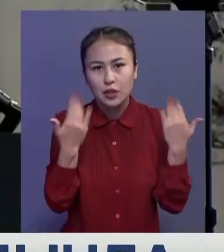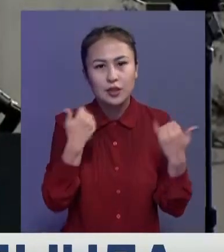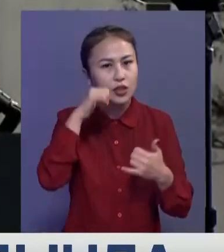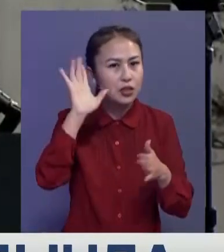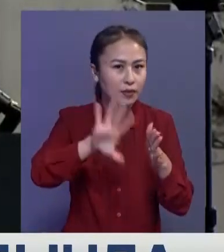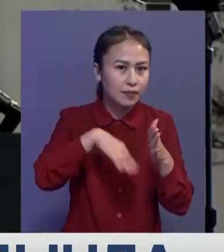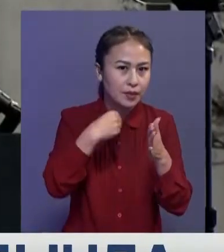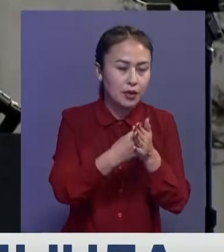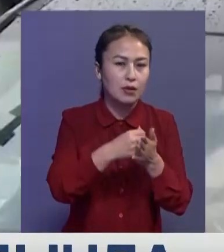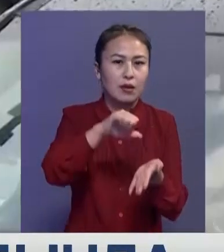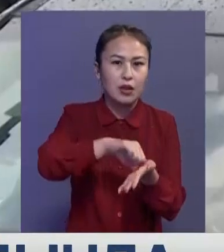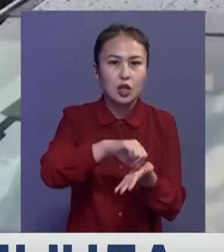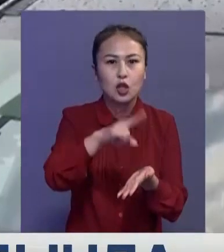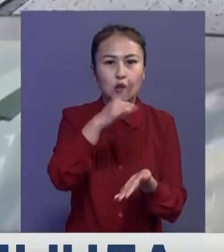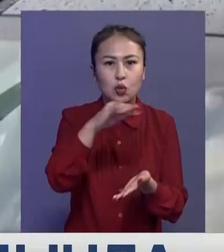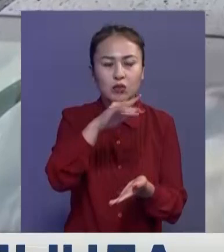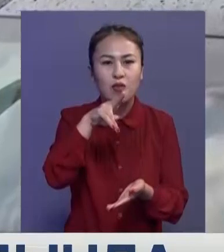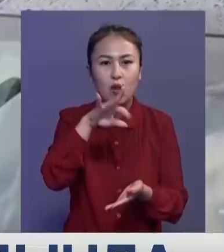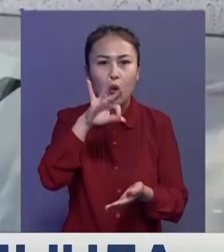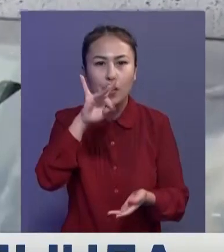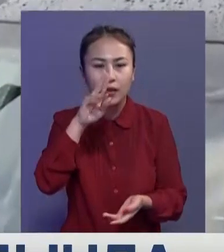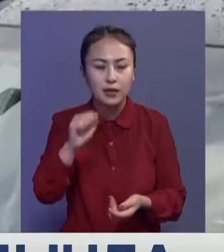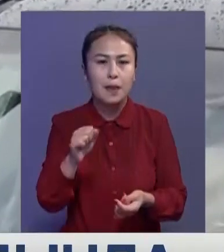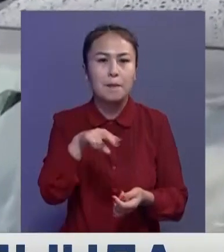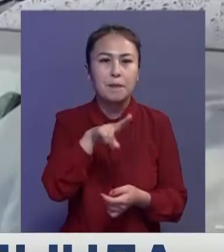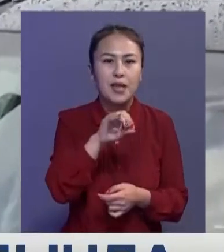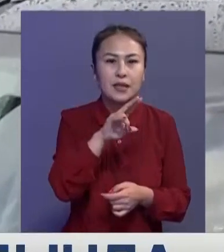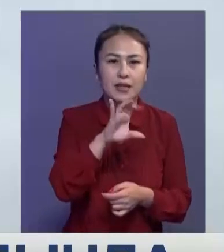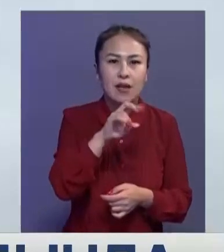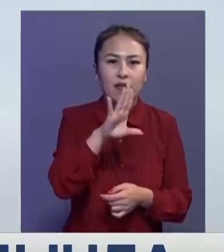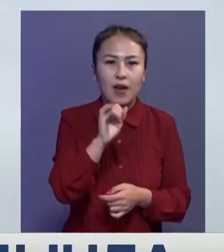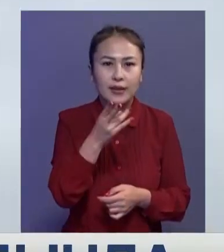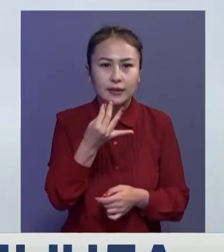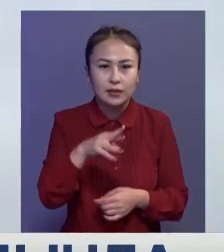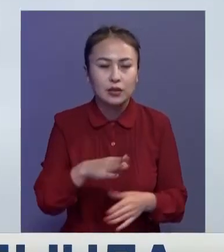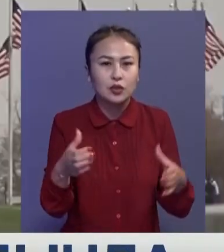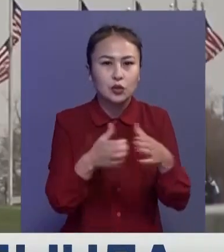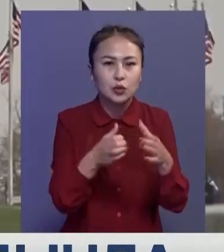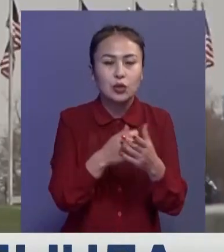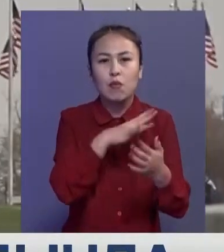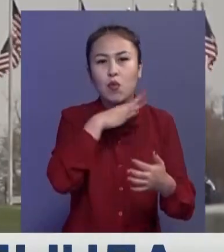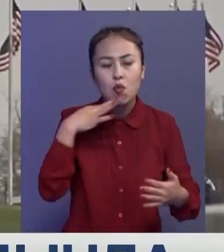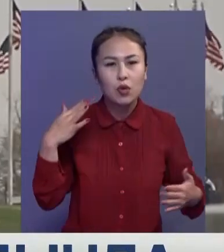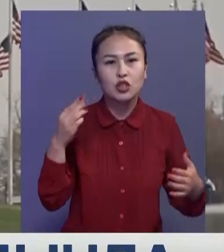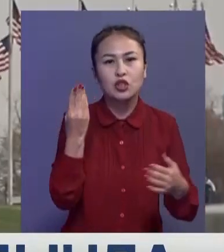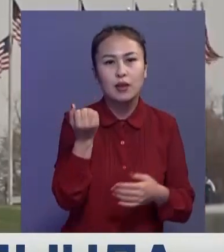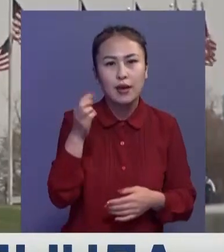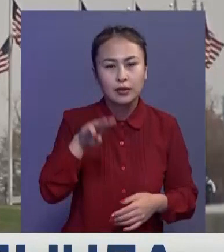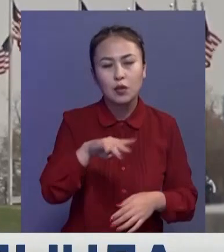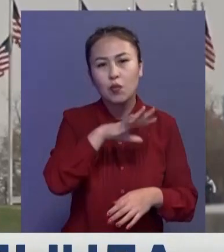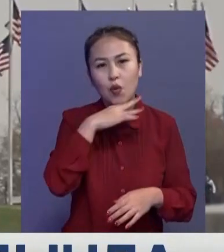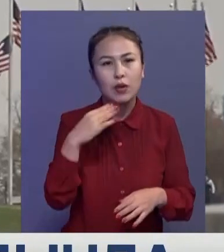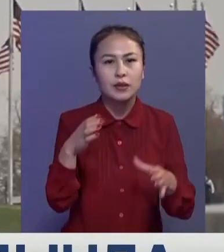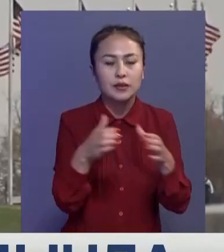бері кандидаттар Джорджия, Флорида, Пенсильвания және мысалы Айова, Мичиган сияқты штаттарды, бірнеше